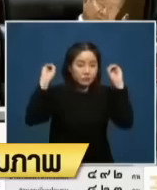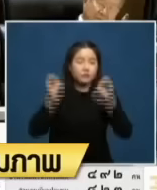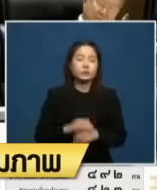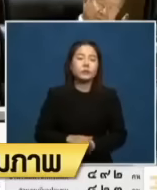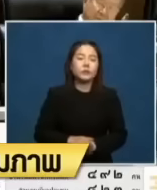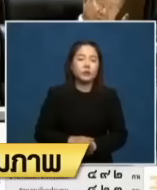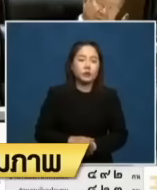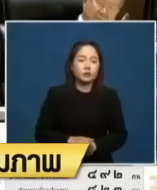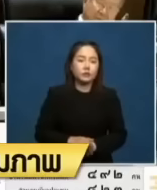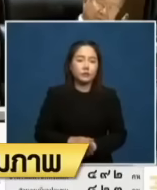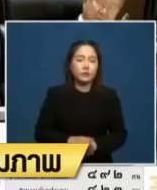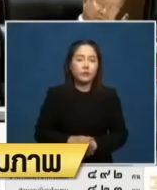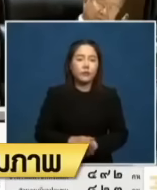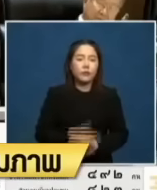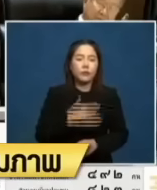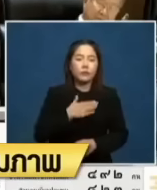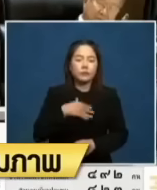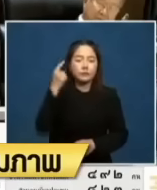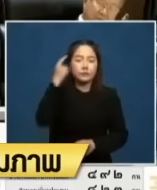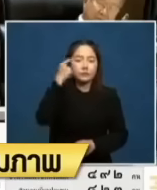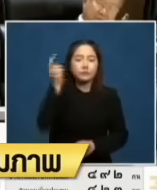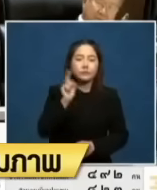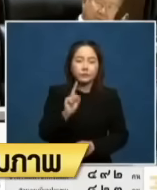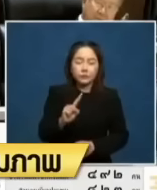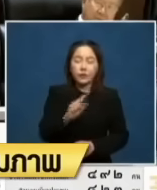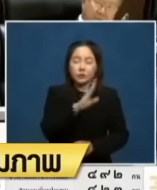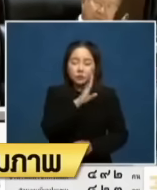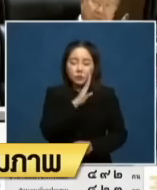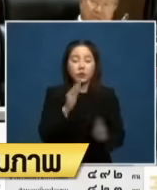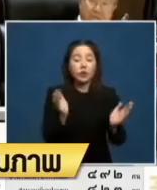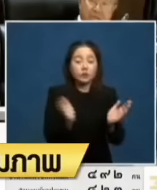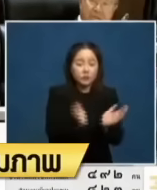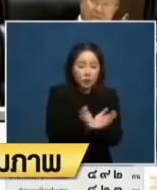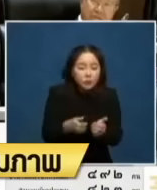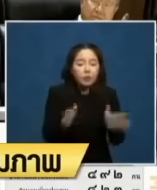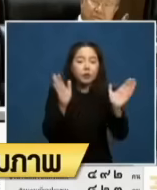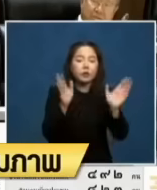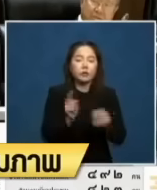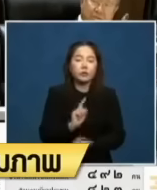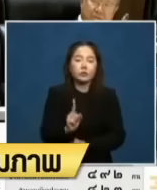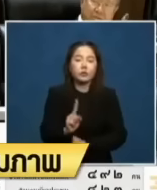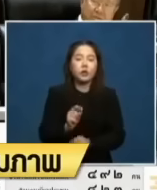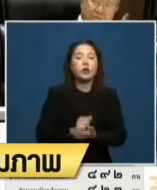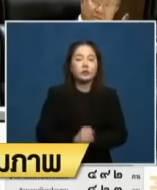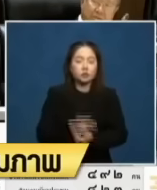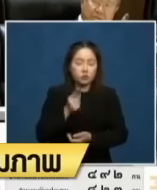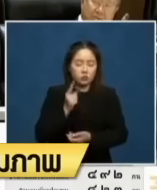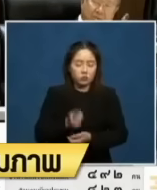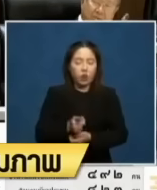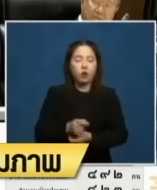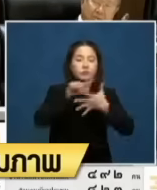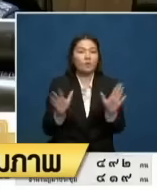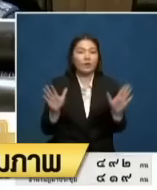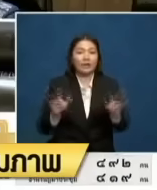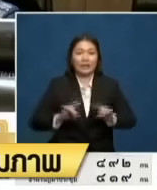เองนะจะสนับสนุนเรื่องนิรโทษกรรมนะอะไรอยู่ในใจหรือเปล่าอ๋อนะฮะ